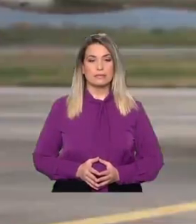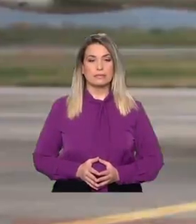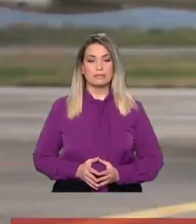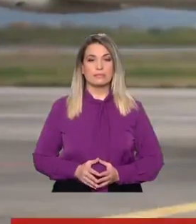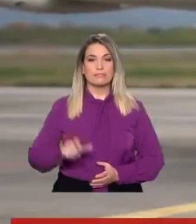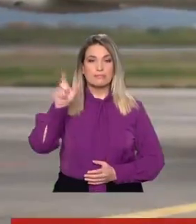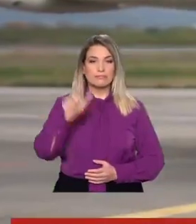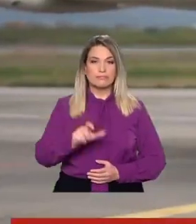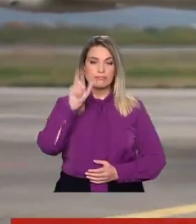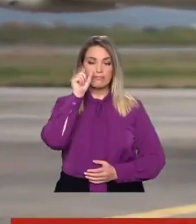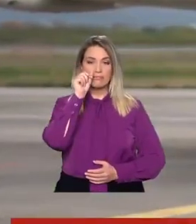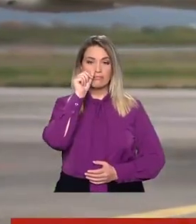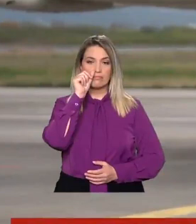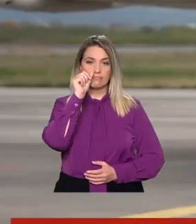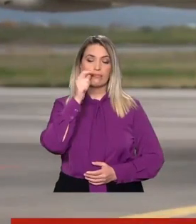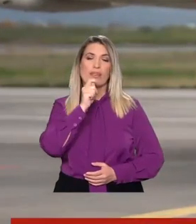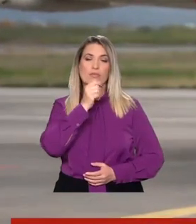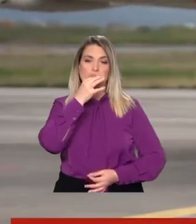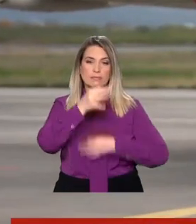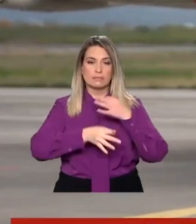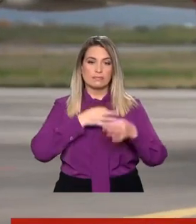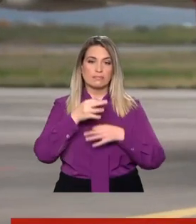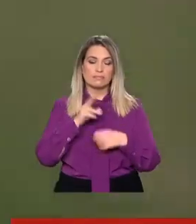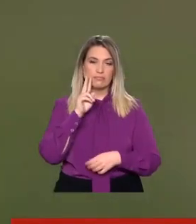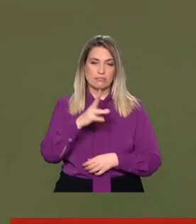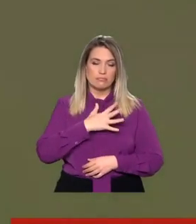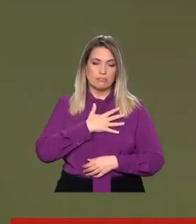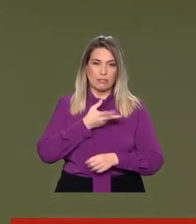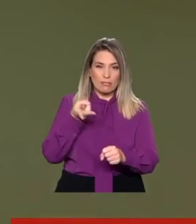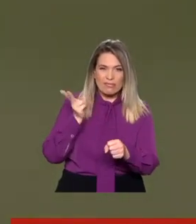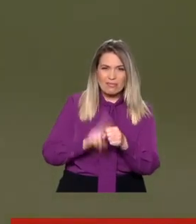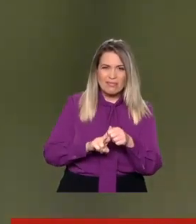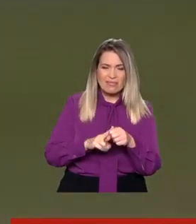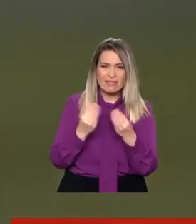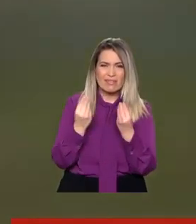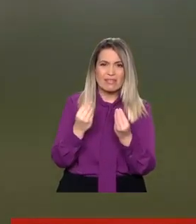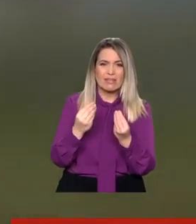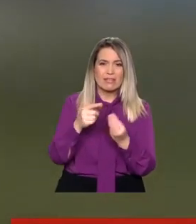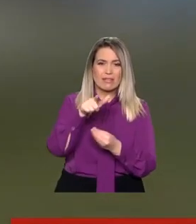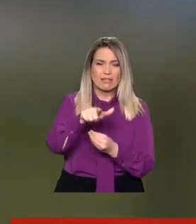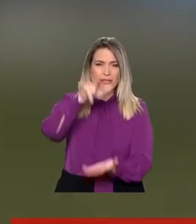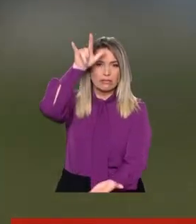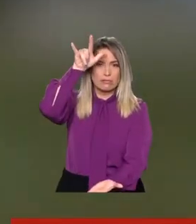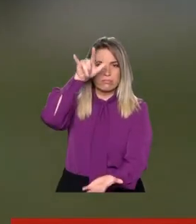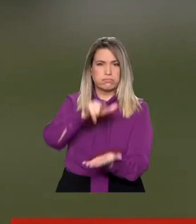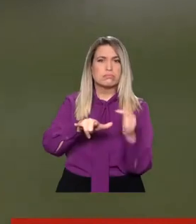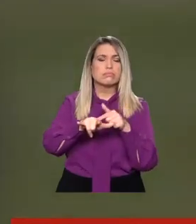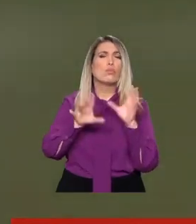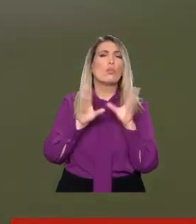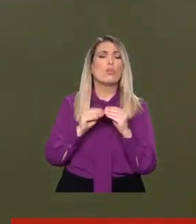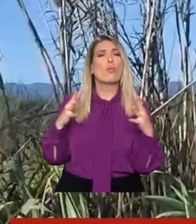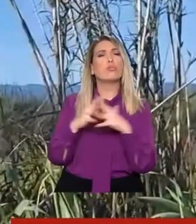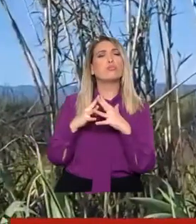Στα λόγια του αδελφού του στο Live News συμπυκνώνεται ο πόνος και το σοκ της απώλειας. Έχουν περάσει λίγα λεπτά από τη συντριβή του εκπαιδευτικού αεροσκάφους της